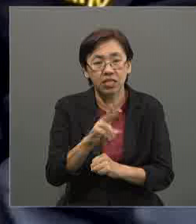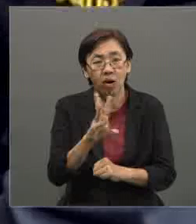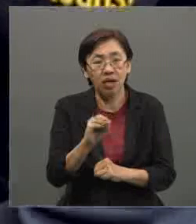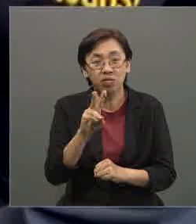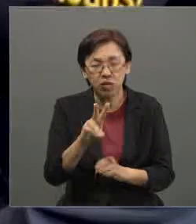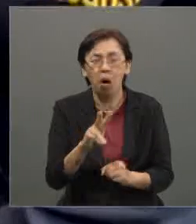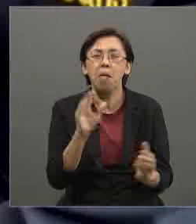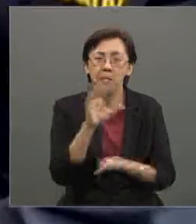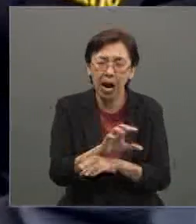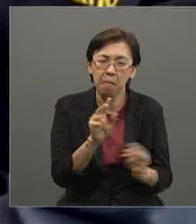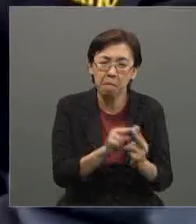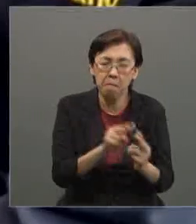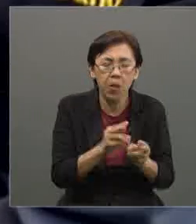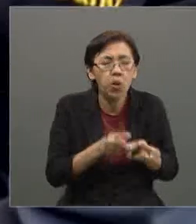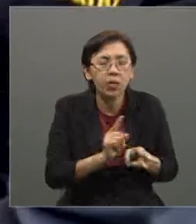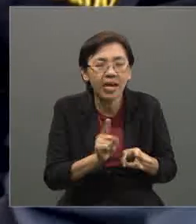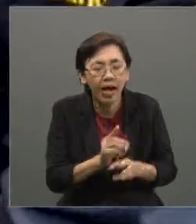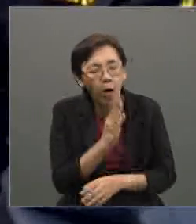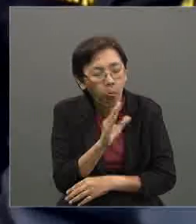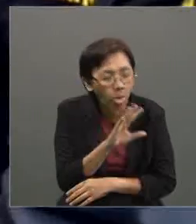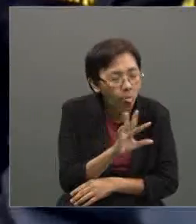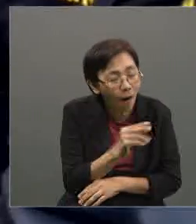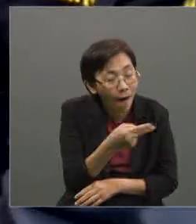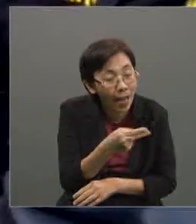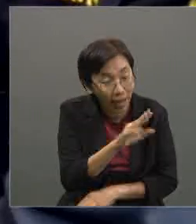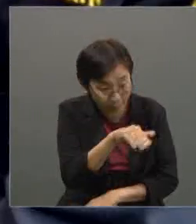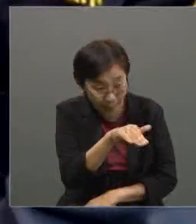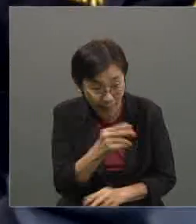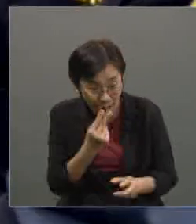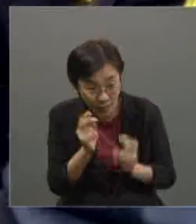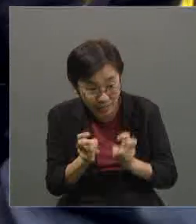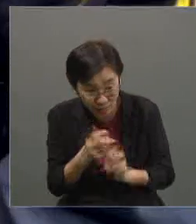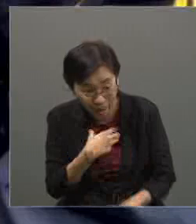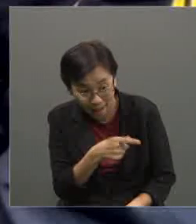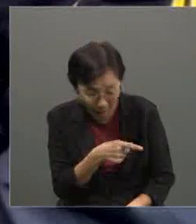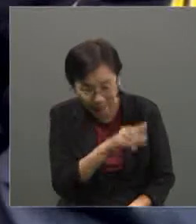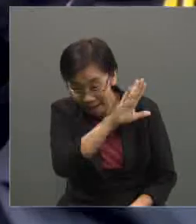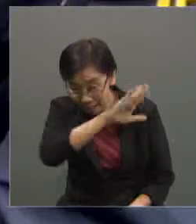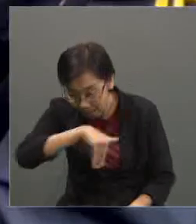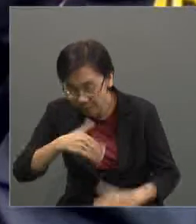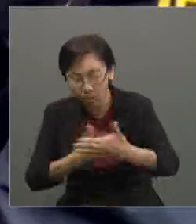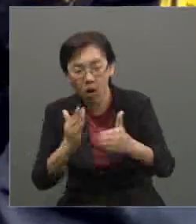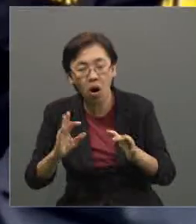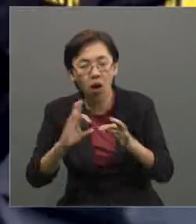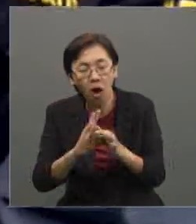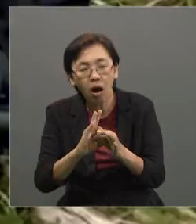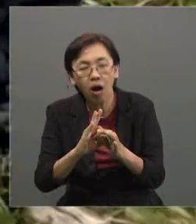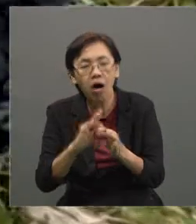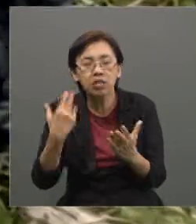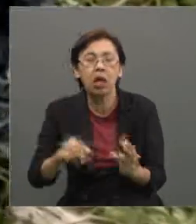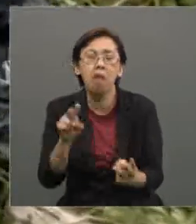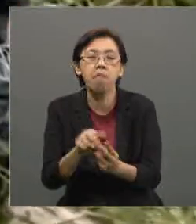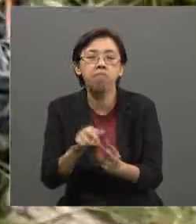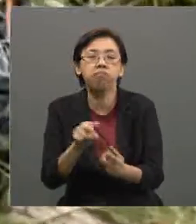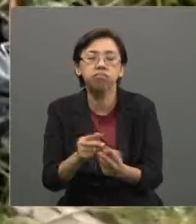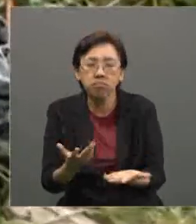2562วิธีการของเขาก็คือล่อลวงหลานเข้าไปดูการ์ตูนในห้องแล้วก็ล็อกห้องแล้วจากนั้นก็กระทำ